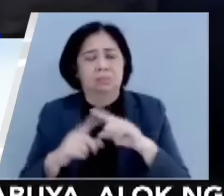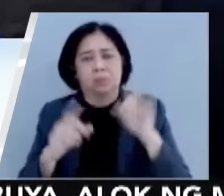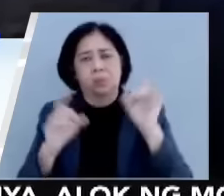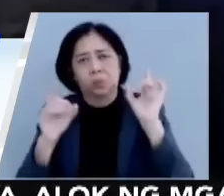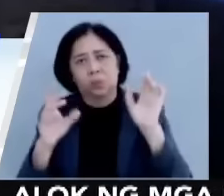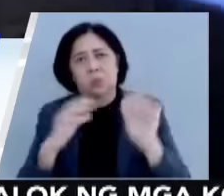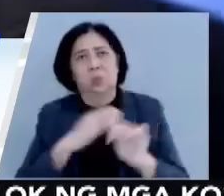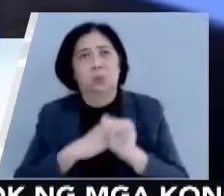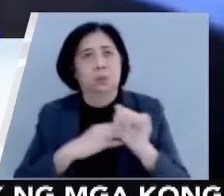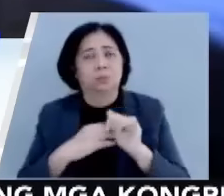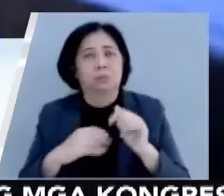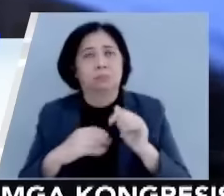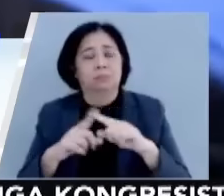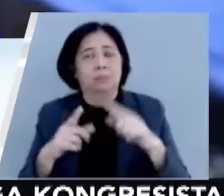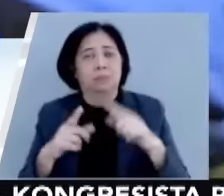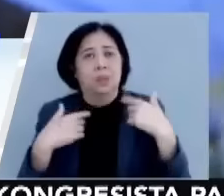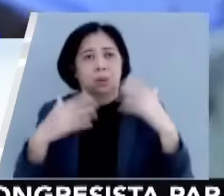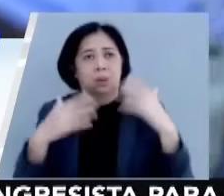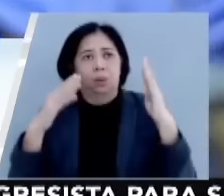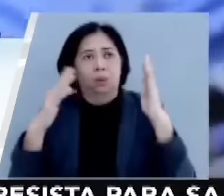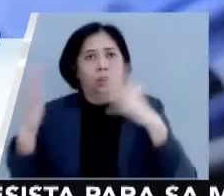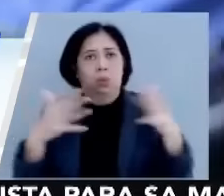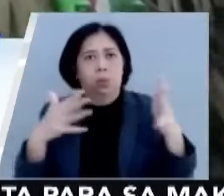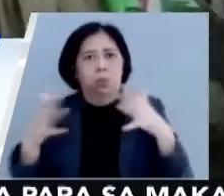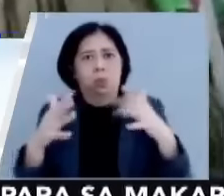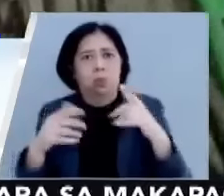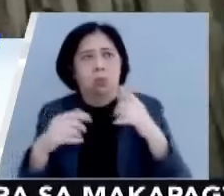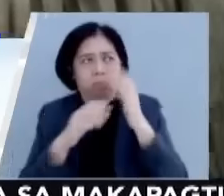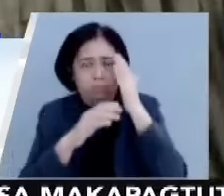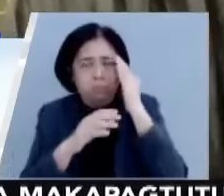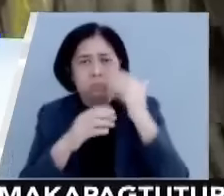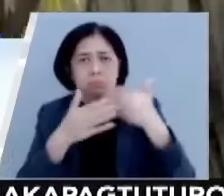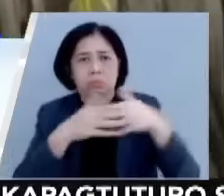nung maghangin-hangin nga po, nakiusap na lang kami dyan sa kapitbahay na